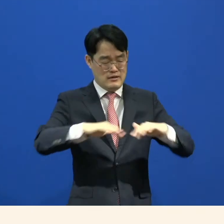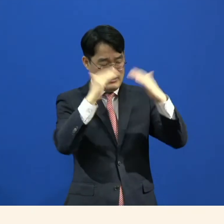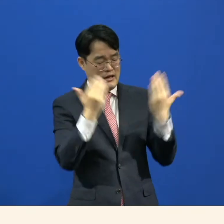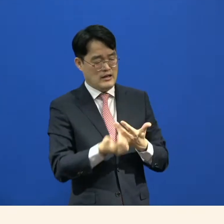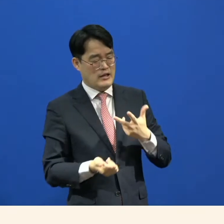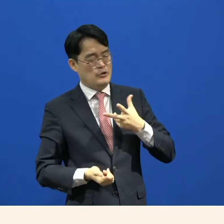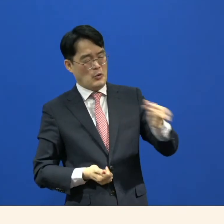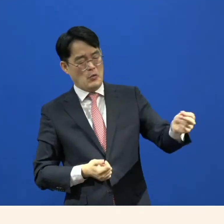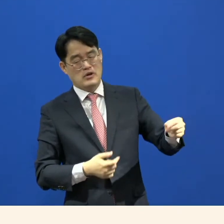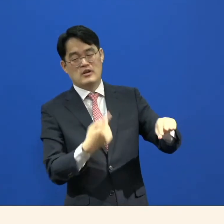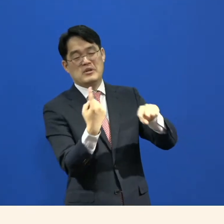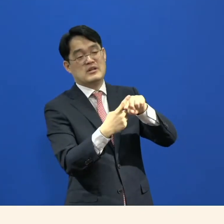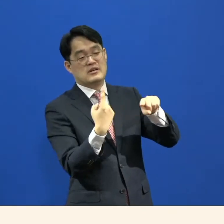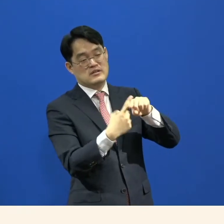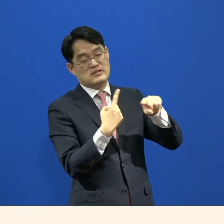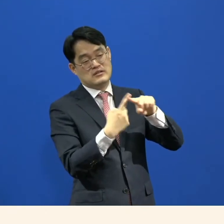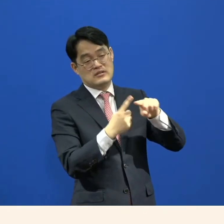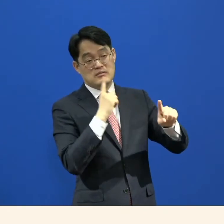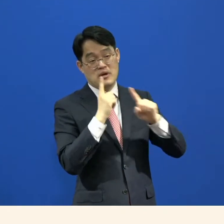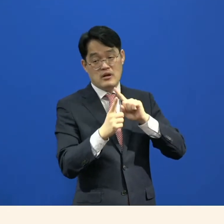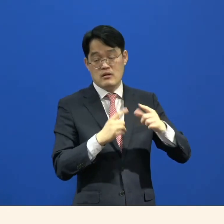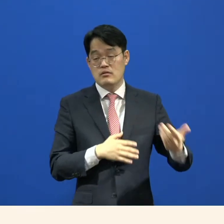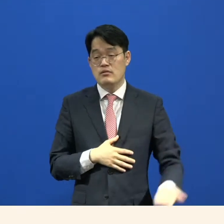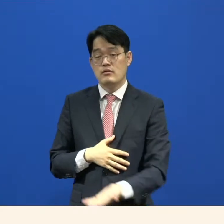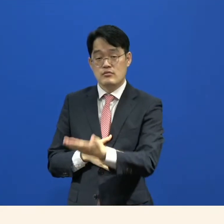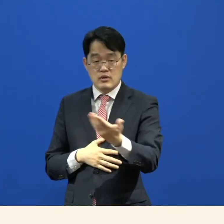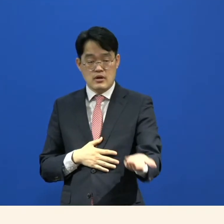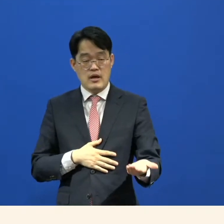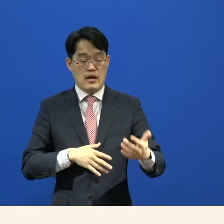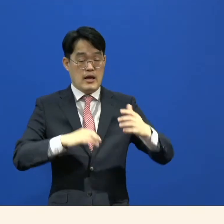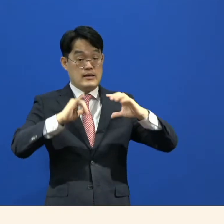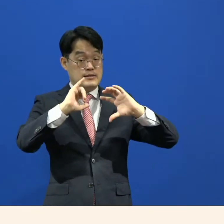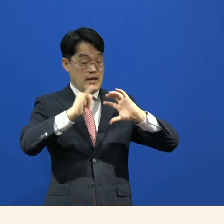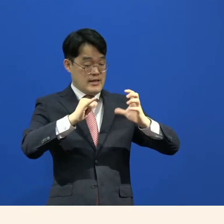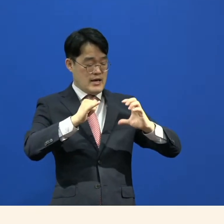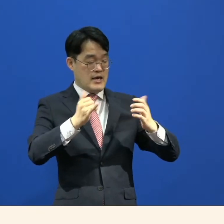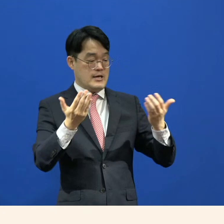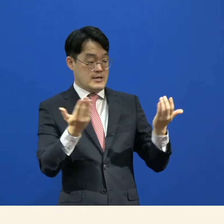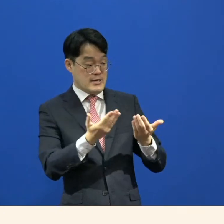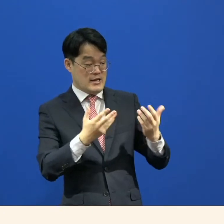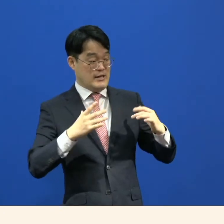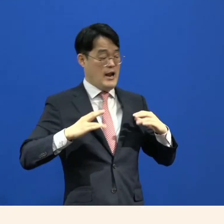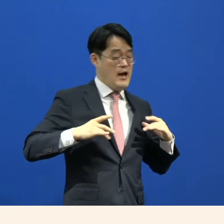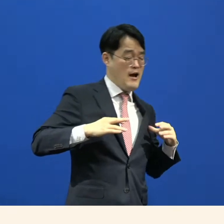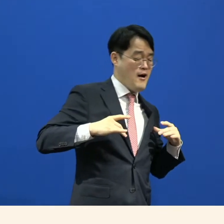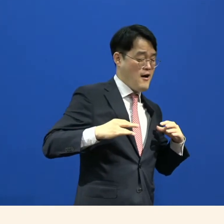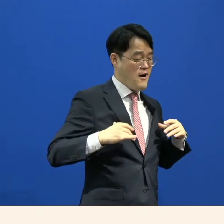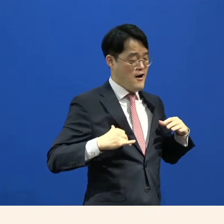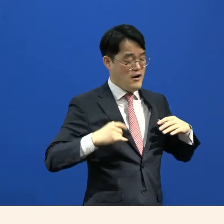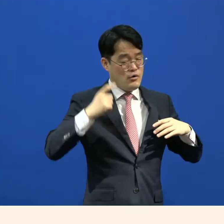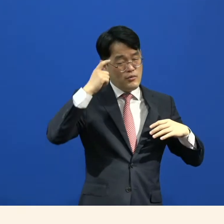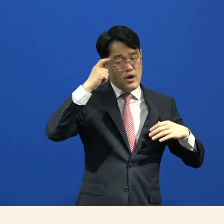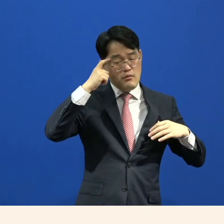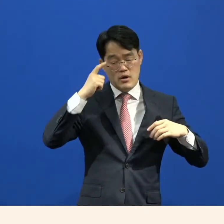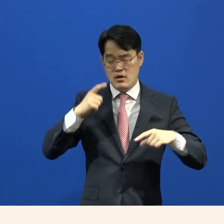여러분 우리가 세상적인 것들을 자랑하는 이유가 무엇입니까? 진짜 자랑할 것을 발견하지 못했기 때문에.